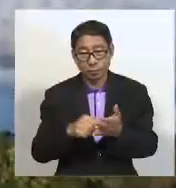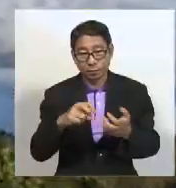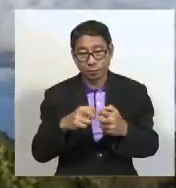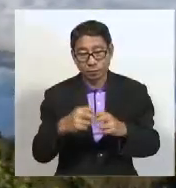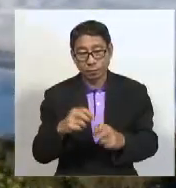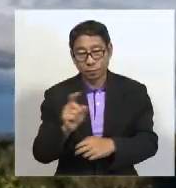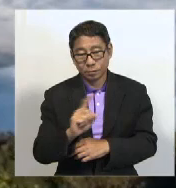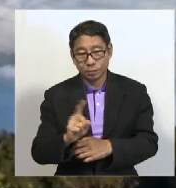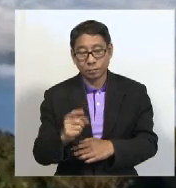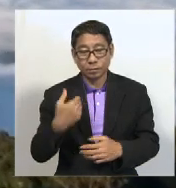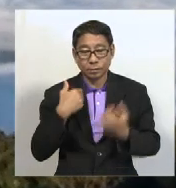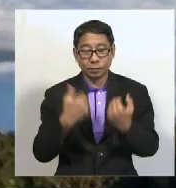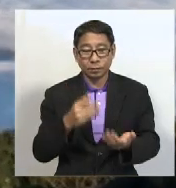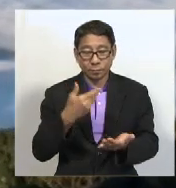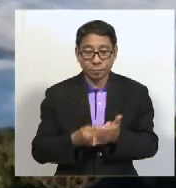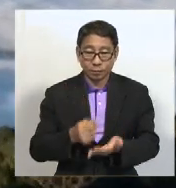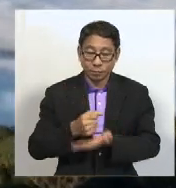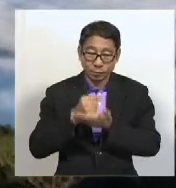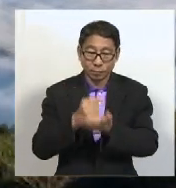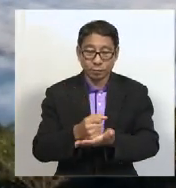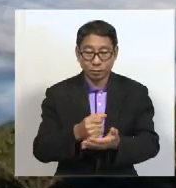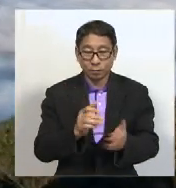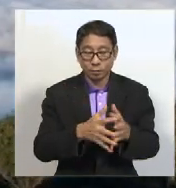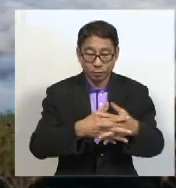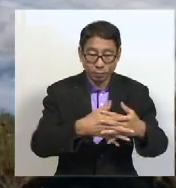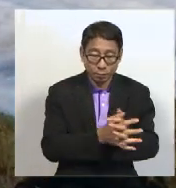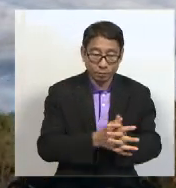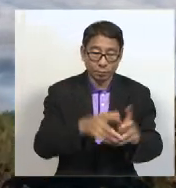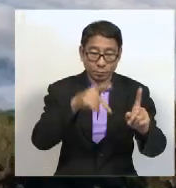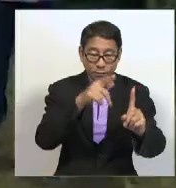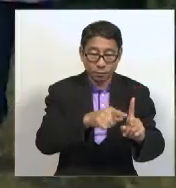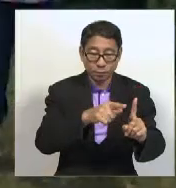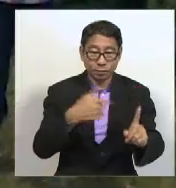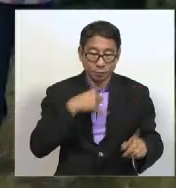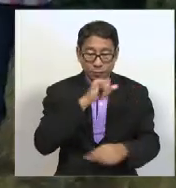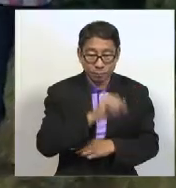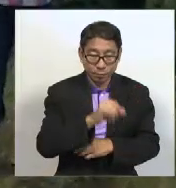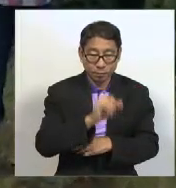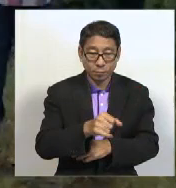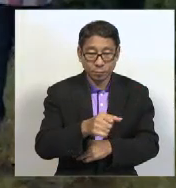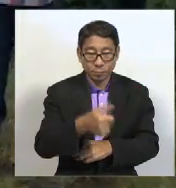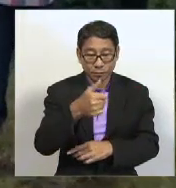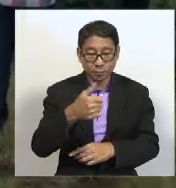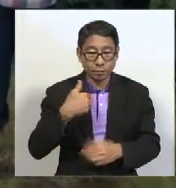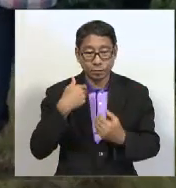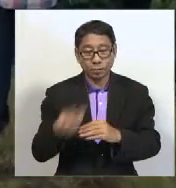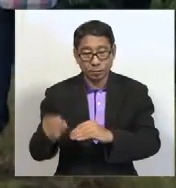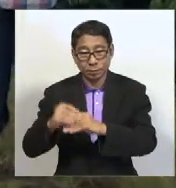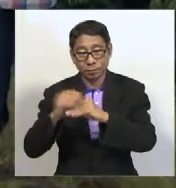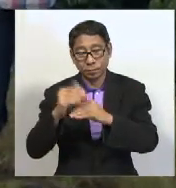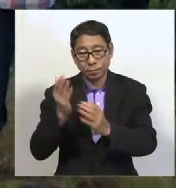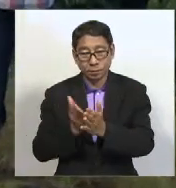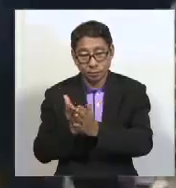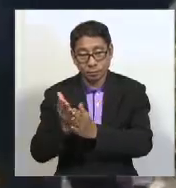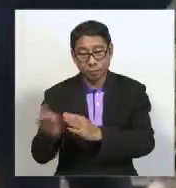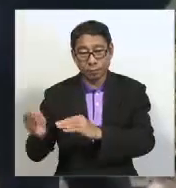ไรอีกหรือไม่อย่างเช่นการให้เงินอุดหนุนในกระเป๋าที่1ที่เราได้ 1,000 บาทเนี่ยยังจำเป็นอยู่หรือไม่รวมถึงการขยายจำนวนผู้รับสิทธิ์